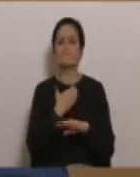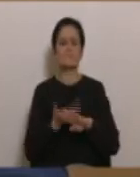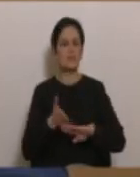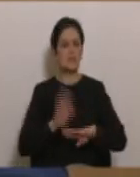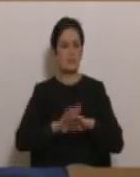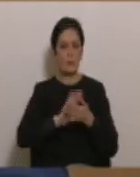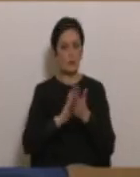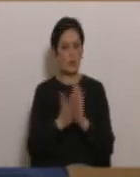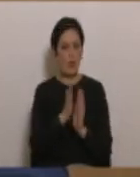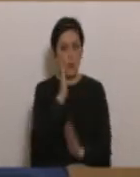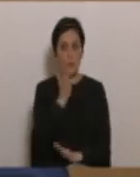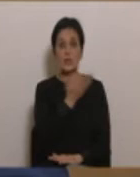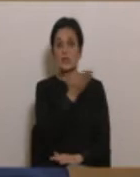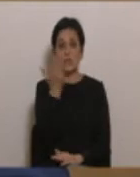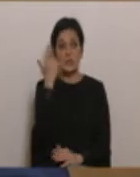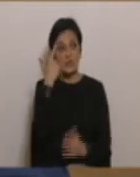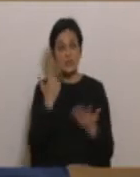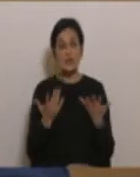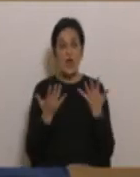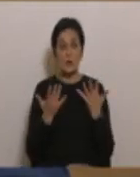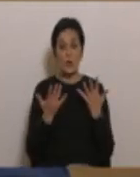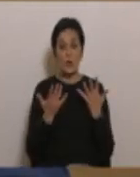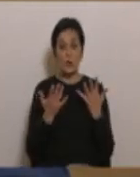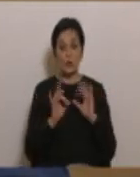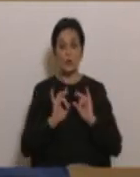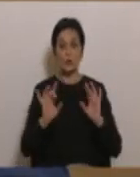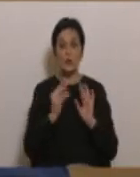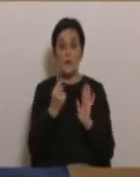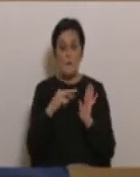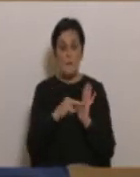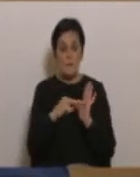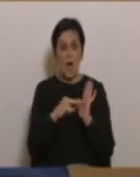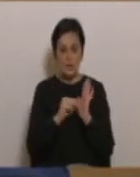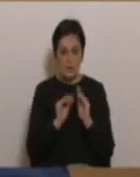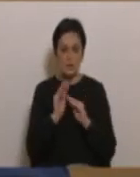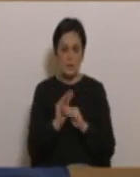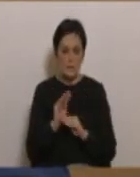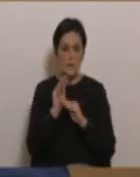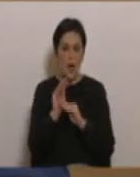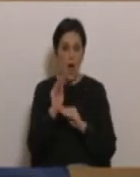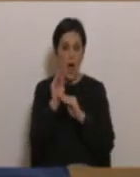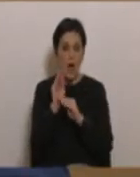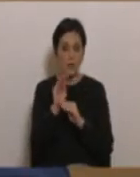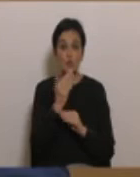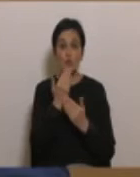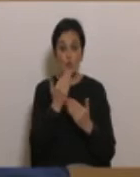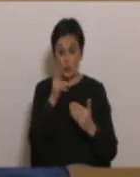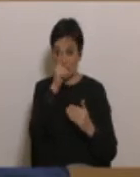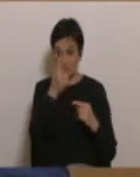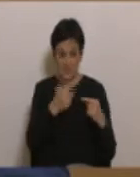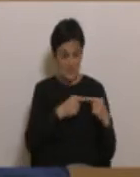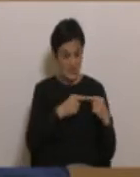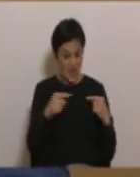აღმოჩნდებით. თქვენ წარმოიდგინეთ, თუ მოგახსენეთ, რომ ფასები მატულობს და ბოლო სამი თვის განმავლობაში